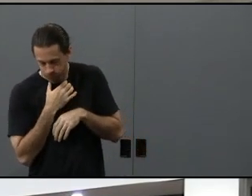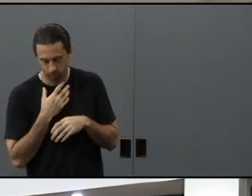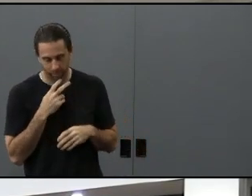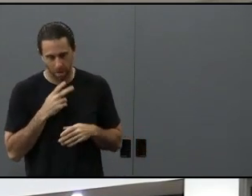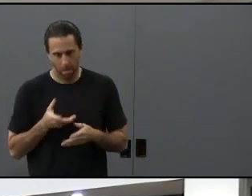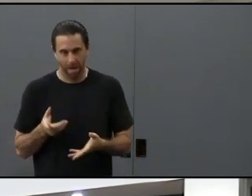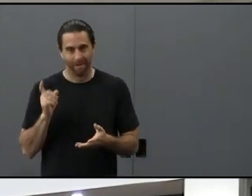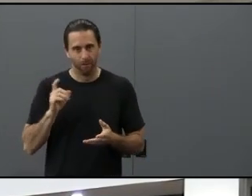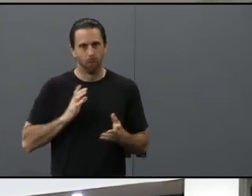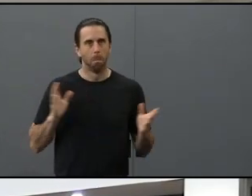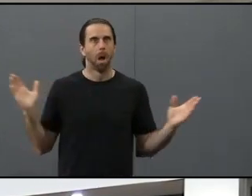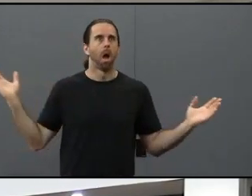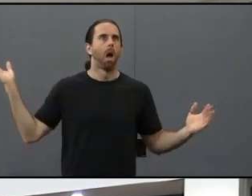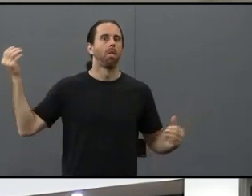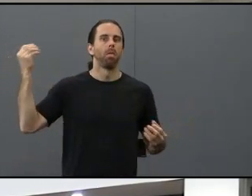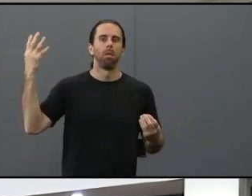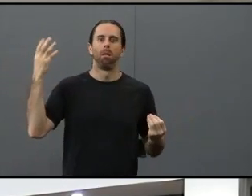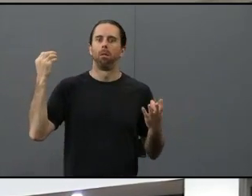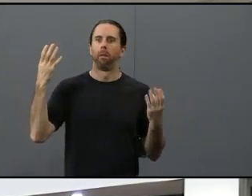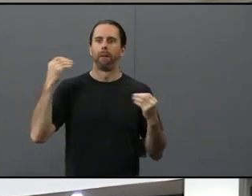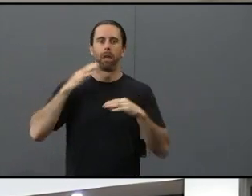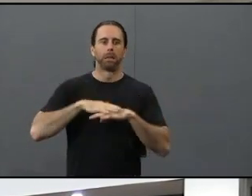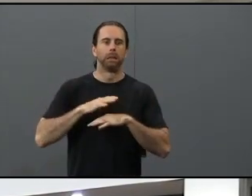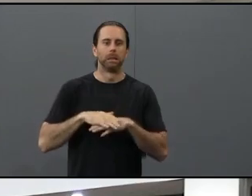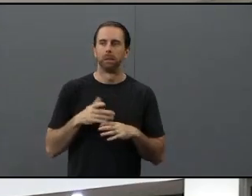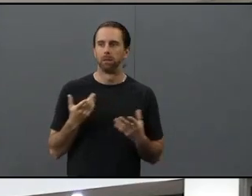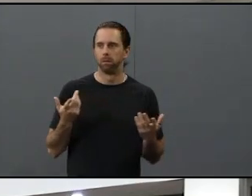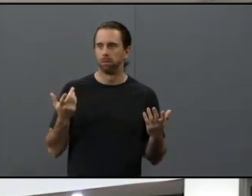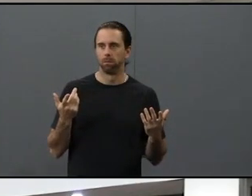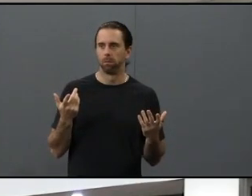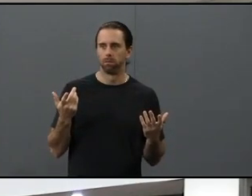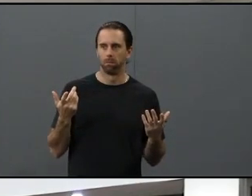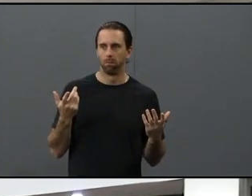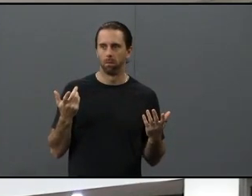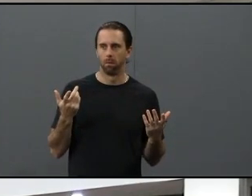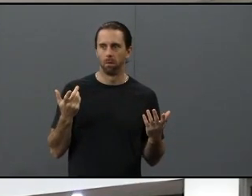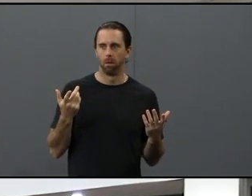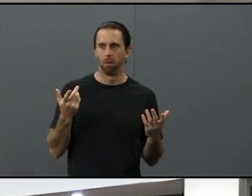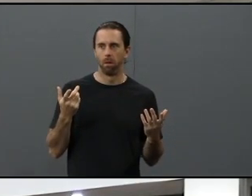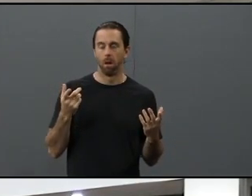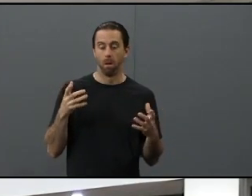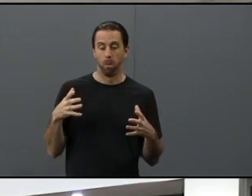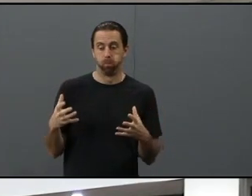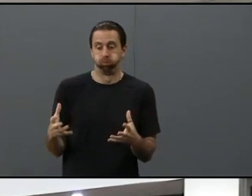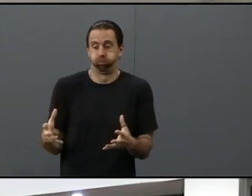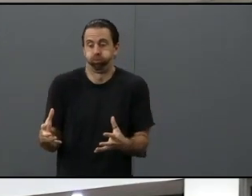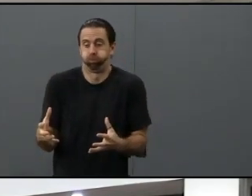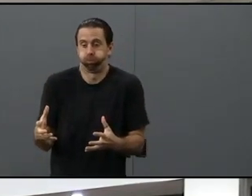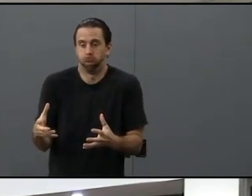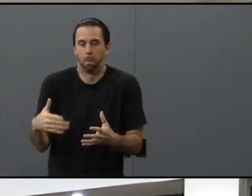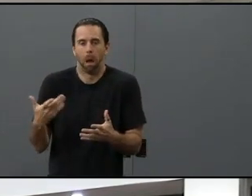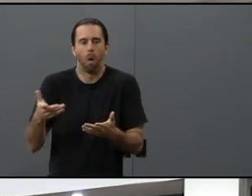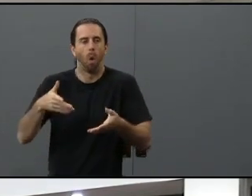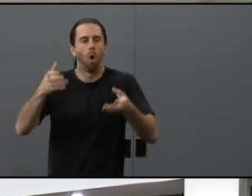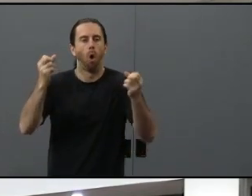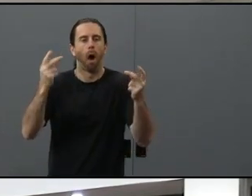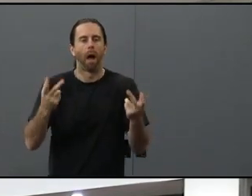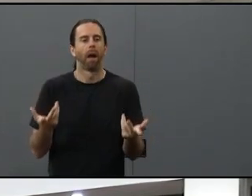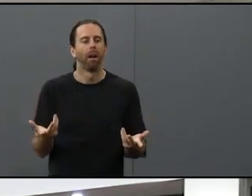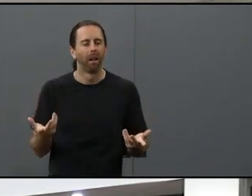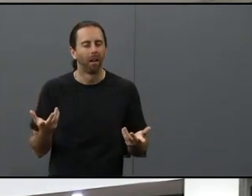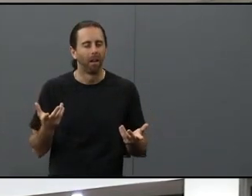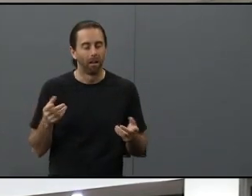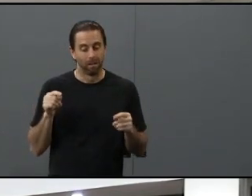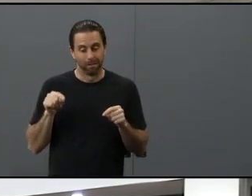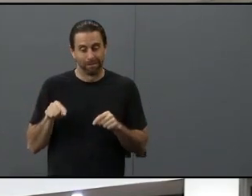comme ça ça roule comme s'il y avait pas de trafic donc c'est juste pour prendre la sortie c'est trois de large